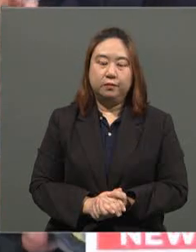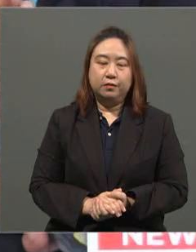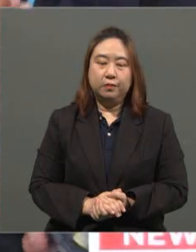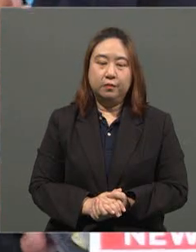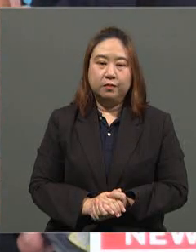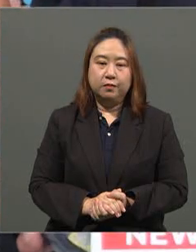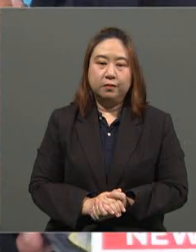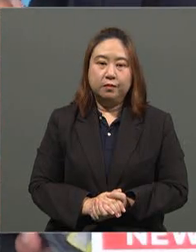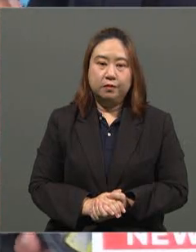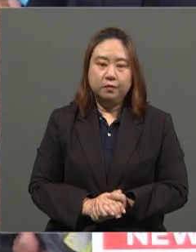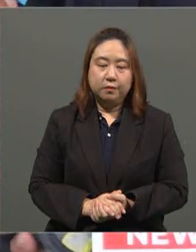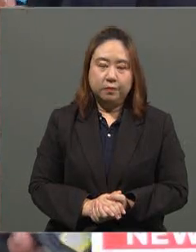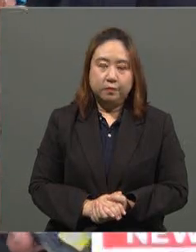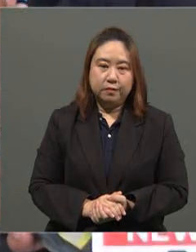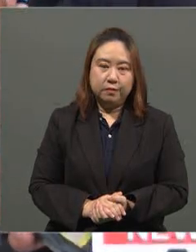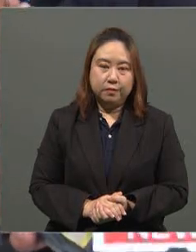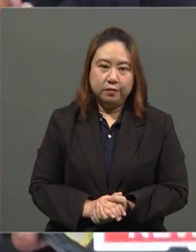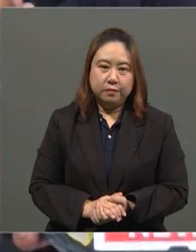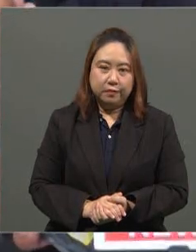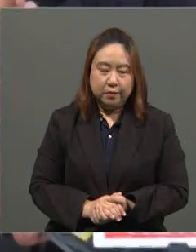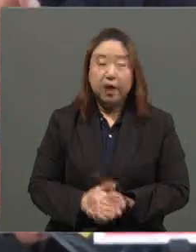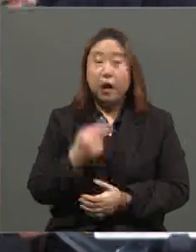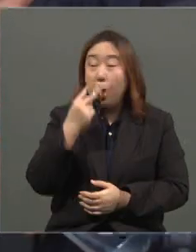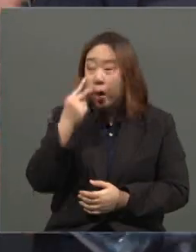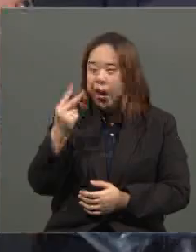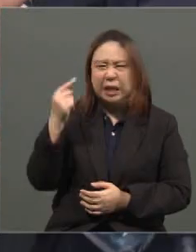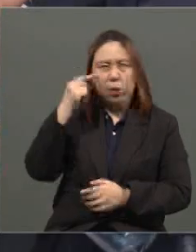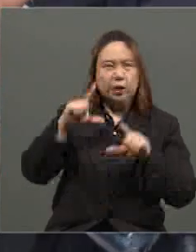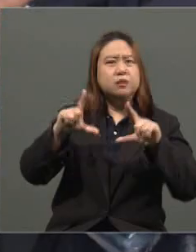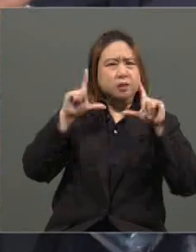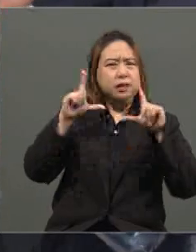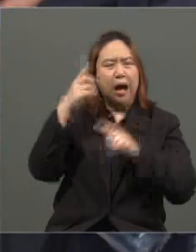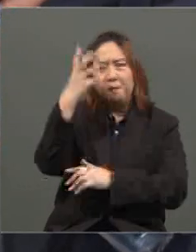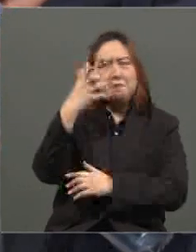ายเนี่ยเขาก็เชื่อว่าจะเป็นผู้มีชื่อเสียงก็คิดว่าไม่น่าจะมีปัญหา